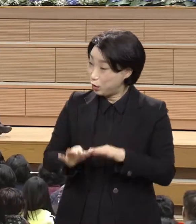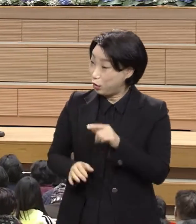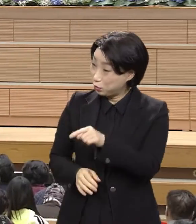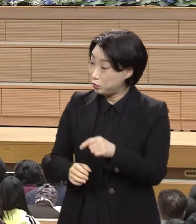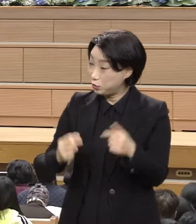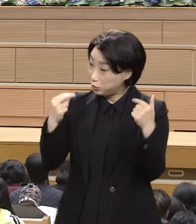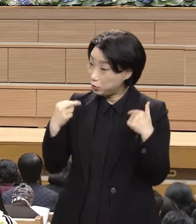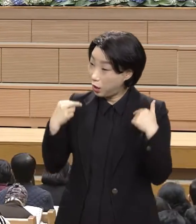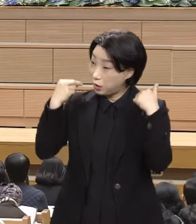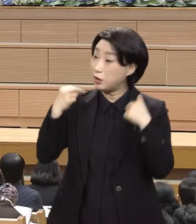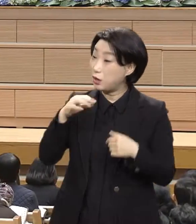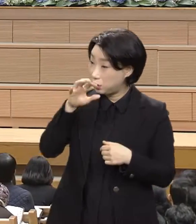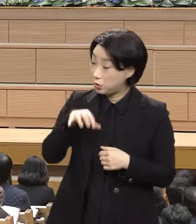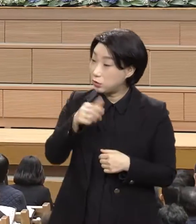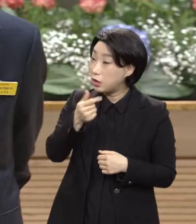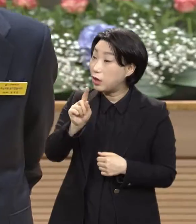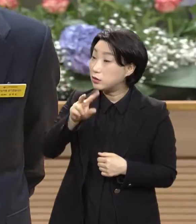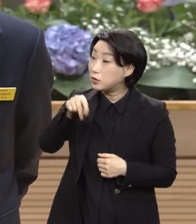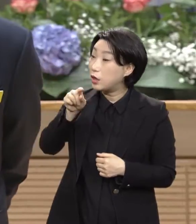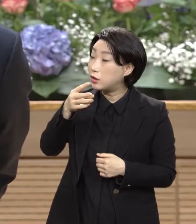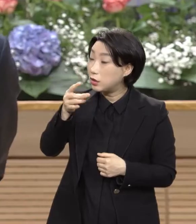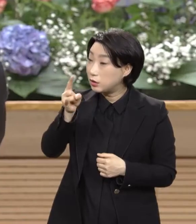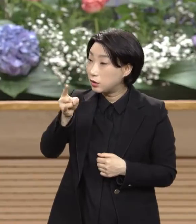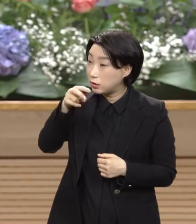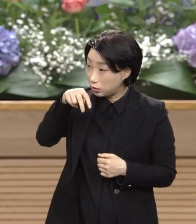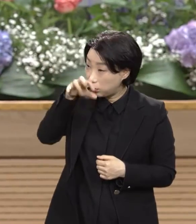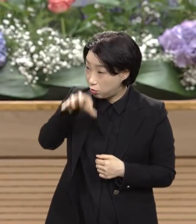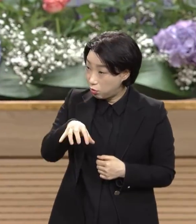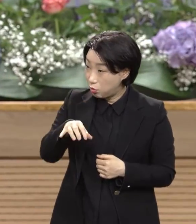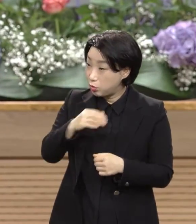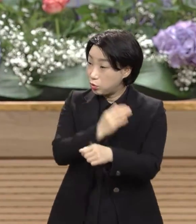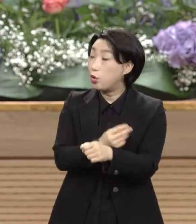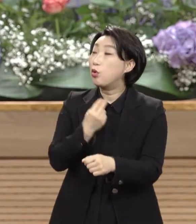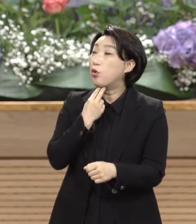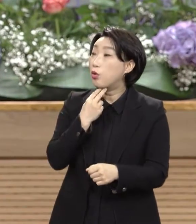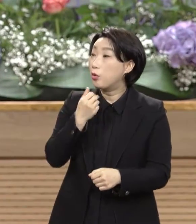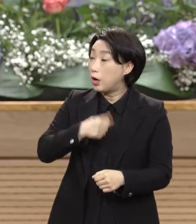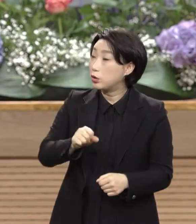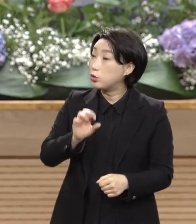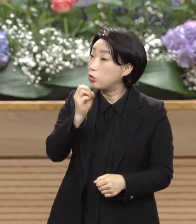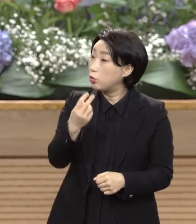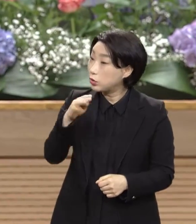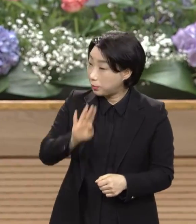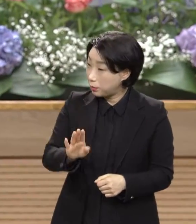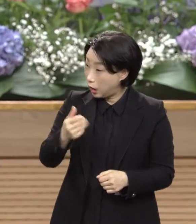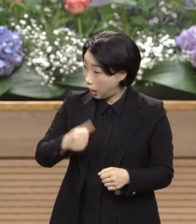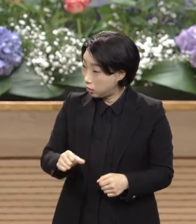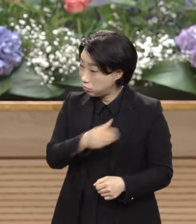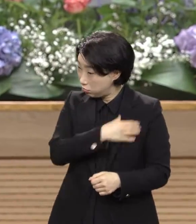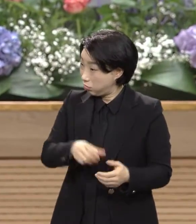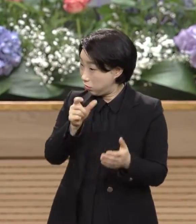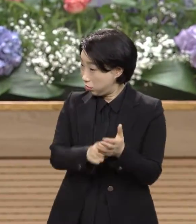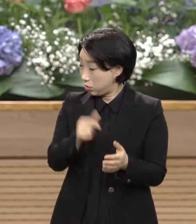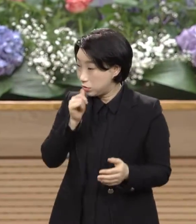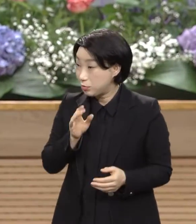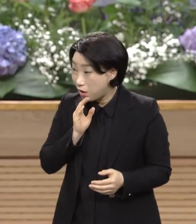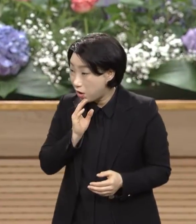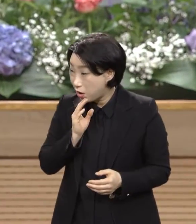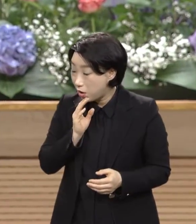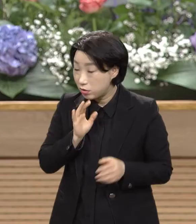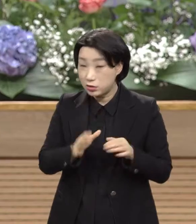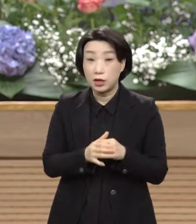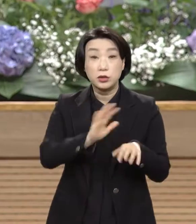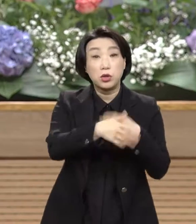나사렛에서 요셉의 아들로 호적도 돼 있잖아. 그래서 마태복음에